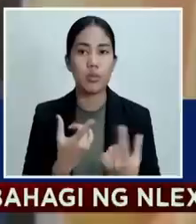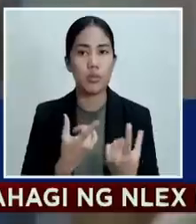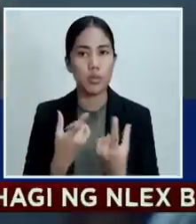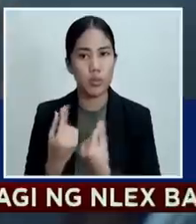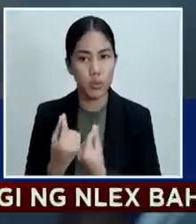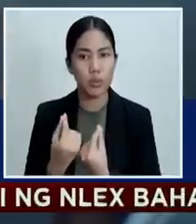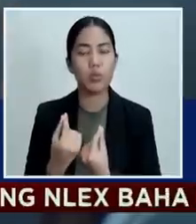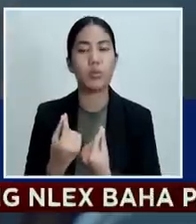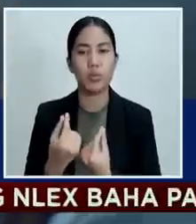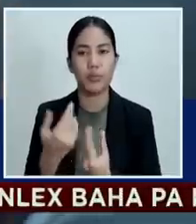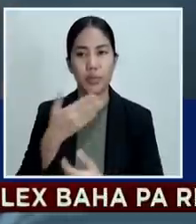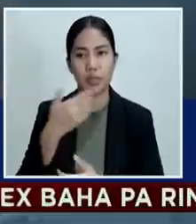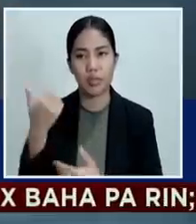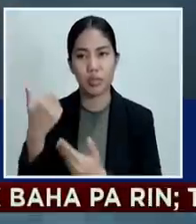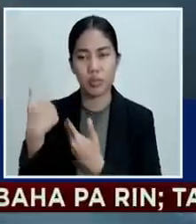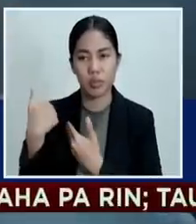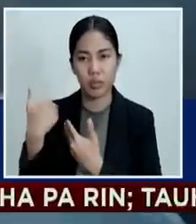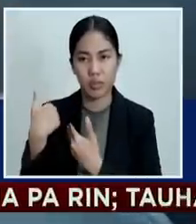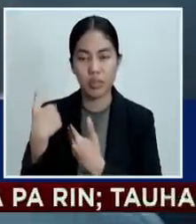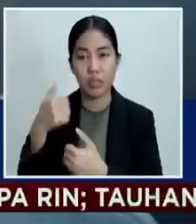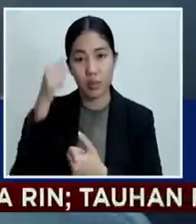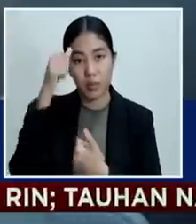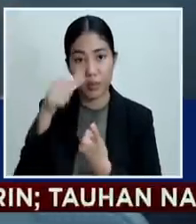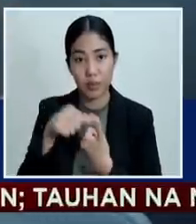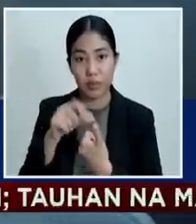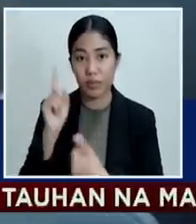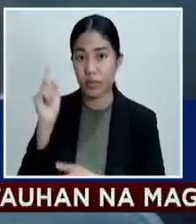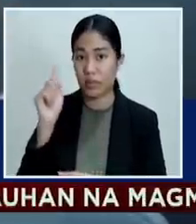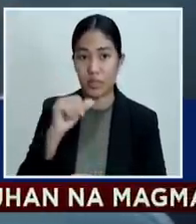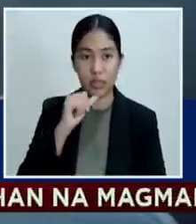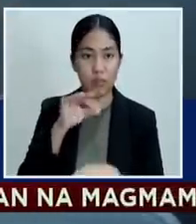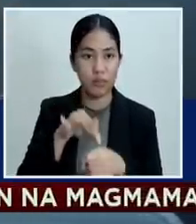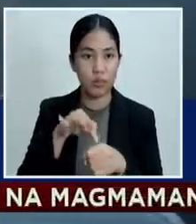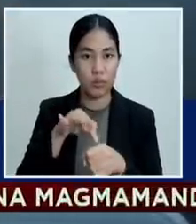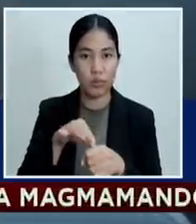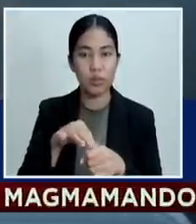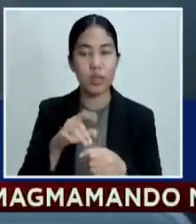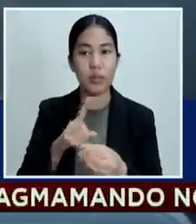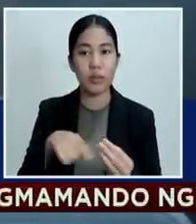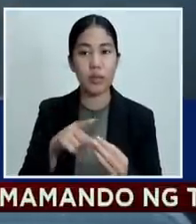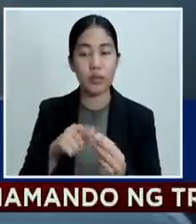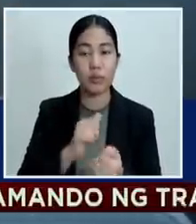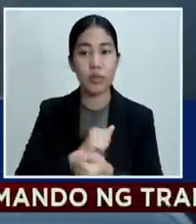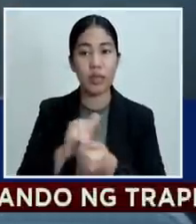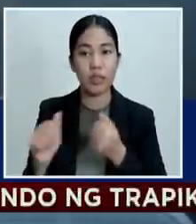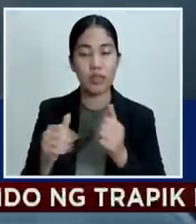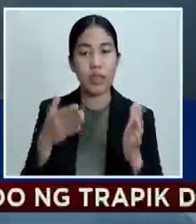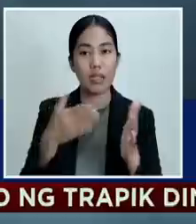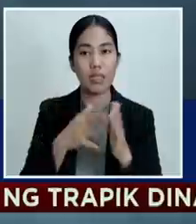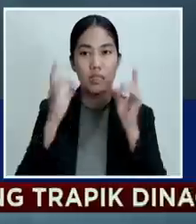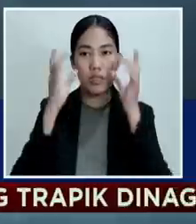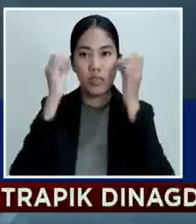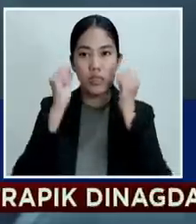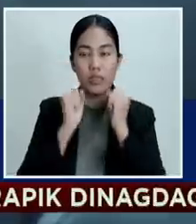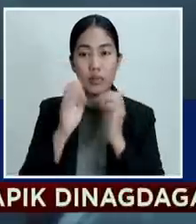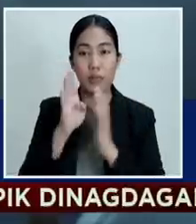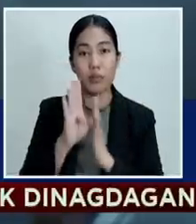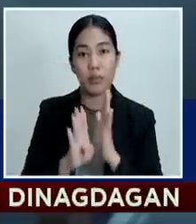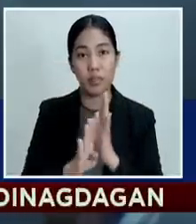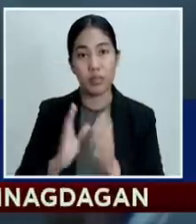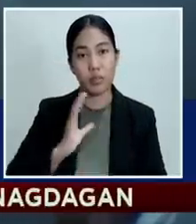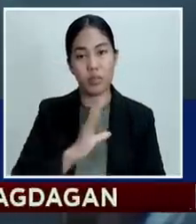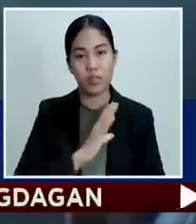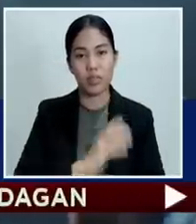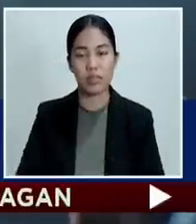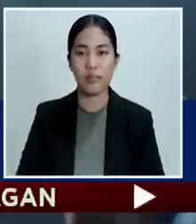tungkulin. Matatanda ang hindi bumoto si Teves nang ipasa ang Anti-Terrorism Bill sa Kamara. Mike Navalio, ABS-CBN